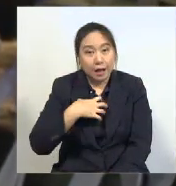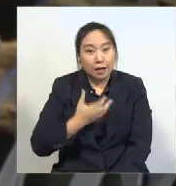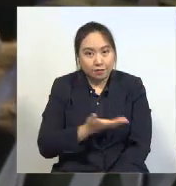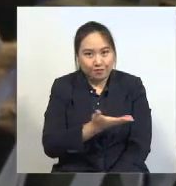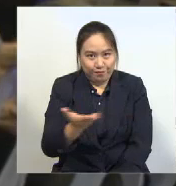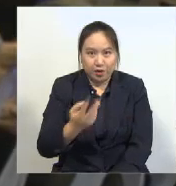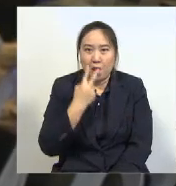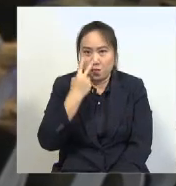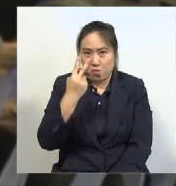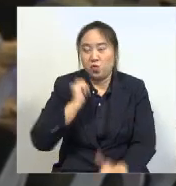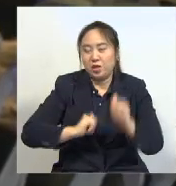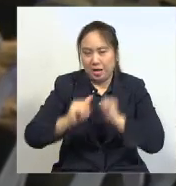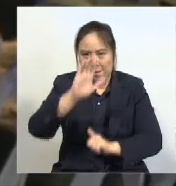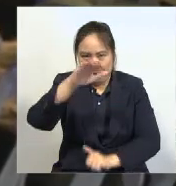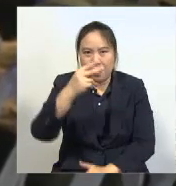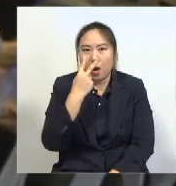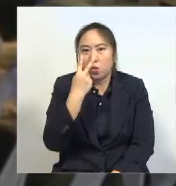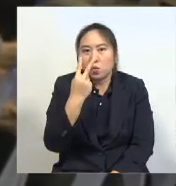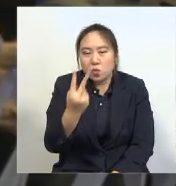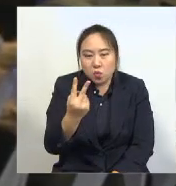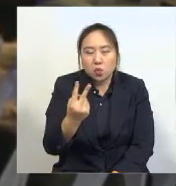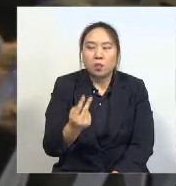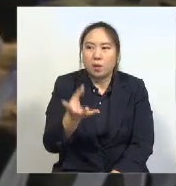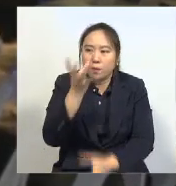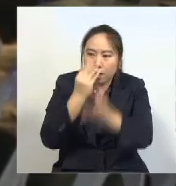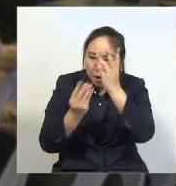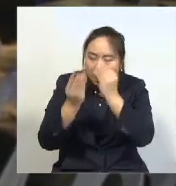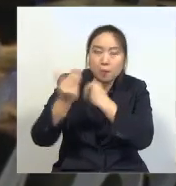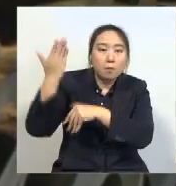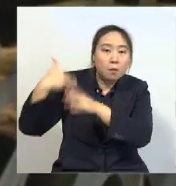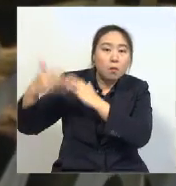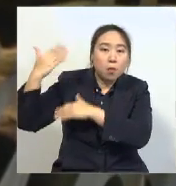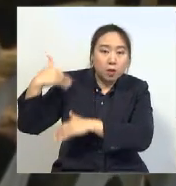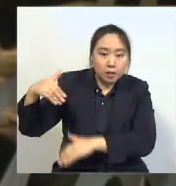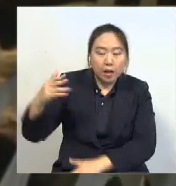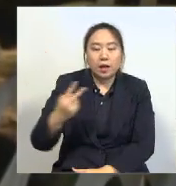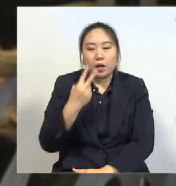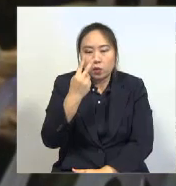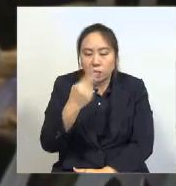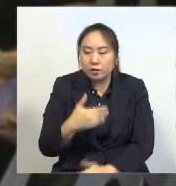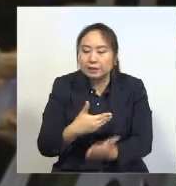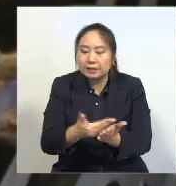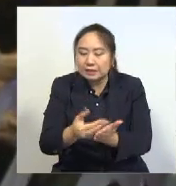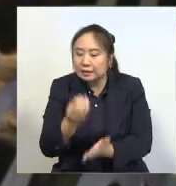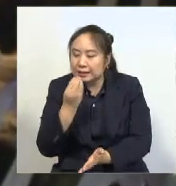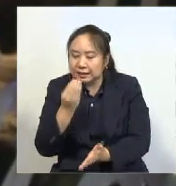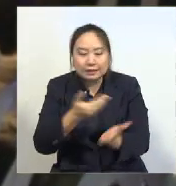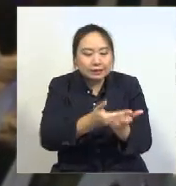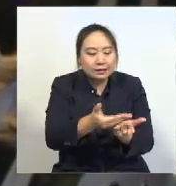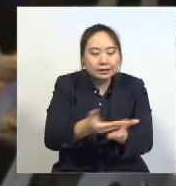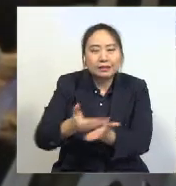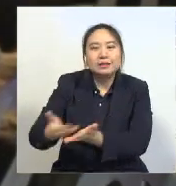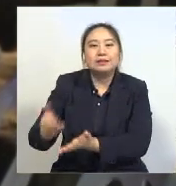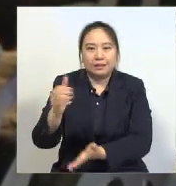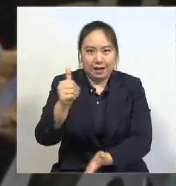มาชมการแสดงกันเยอะๆนะคะเพราะว่าเรียนรู้เรื่องประวัติศาสตร์กันไปด้วยนะคะแล้วก็อุดหนุนอาหารข้างในนะคะก็มาเดินช็